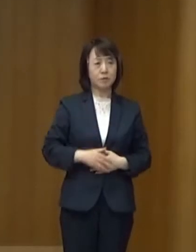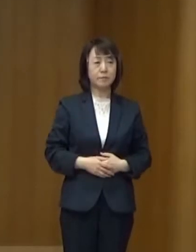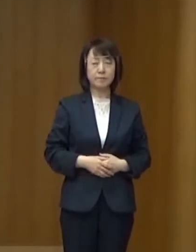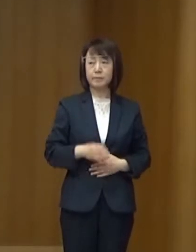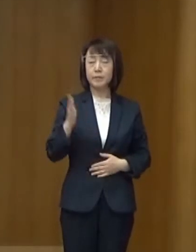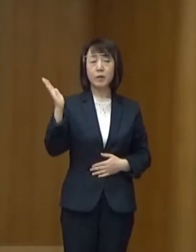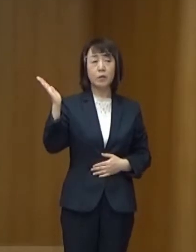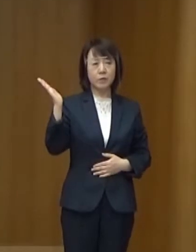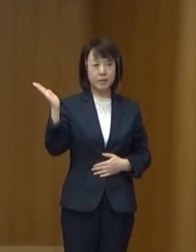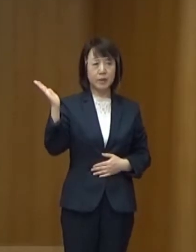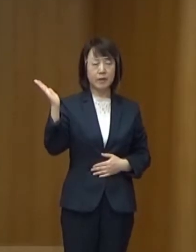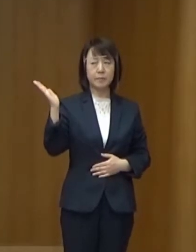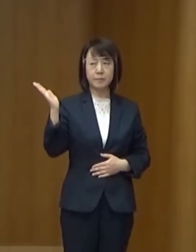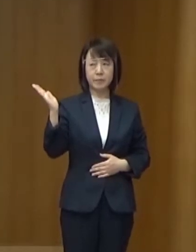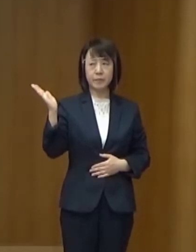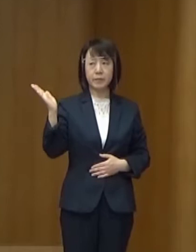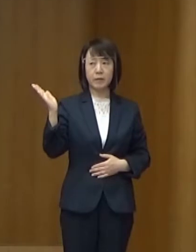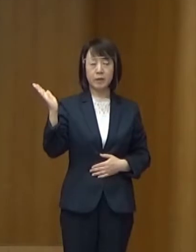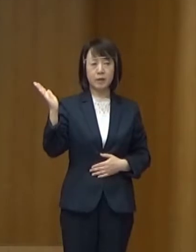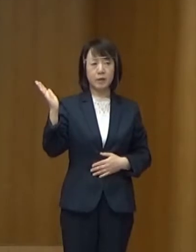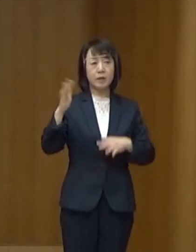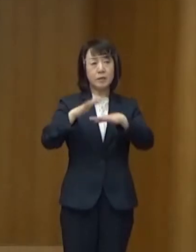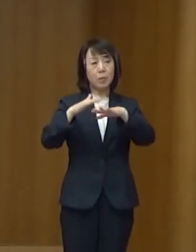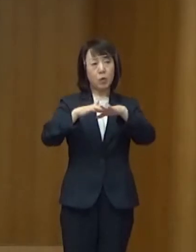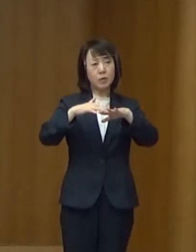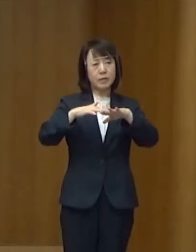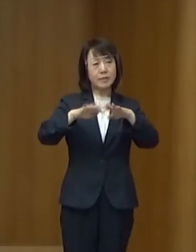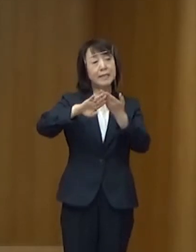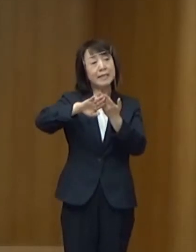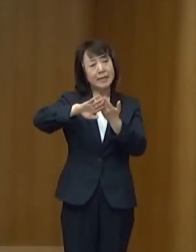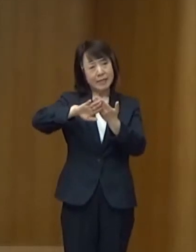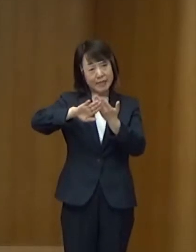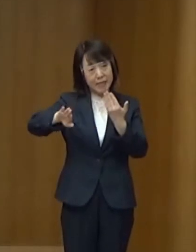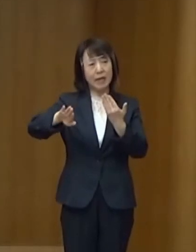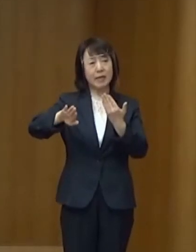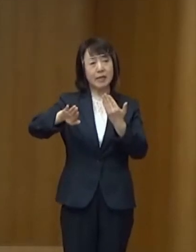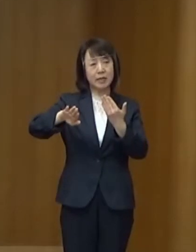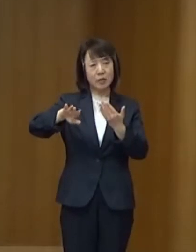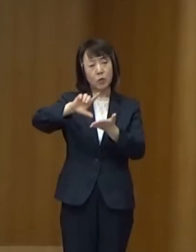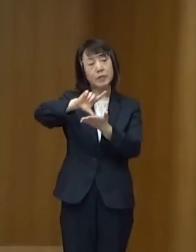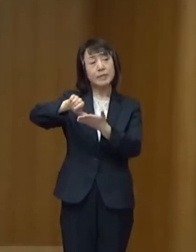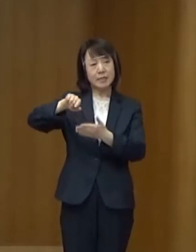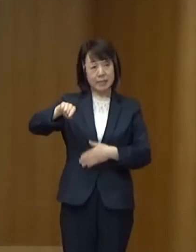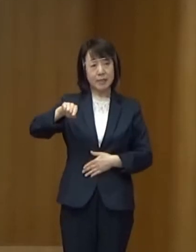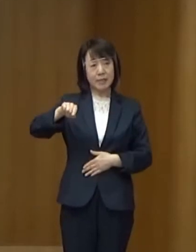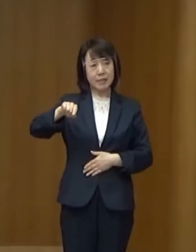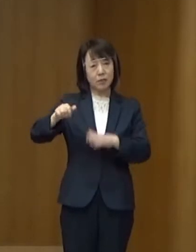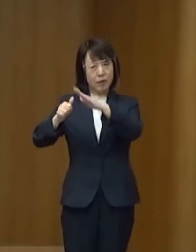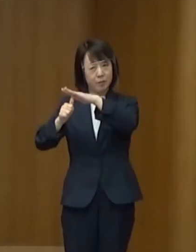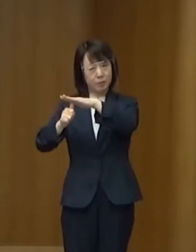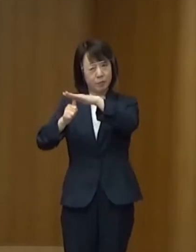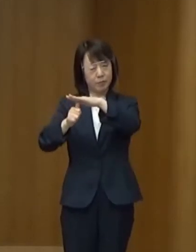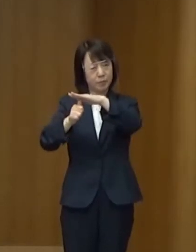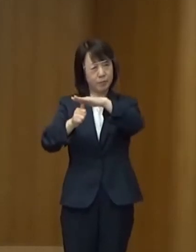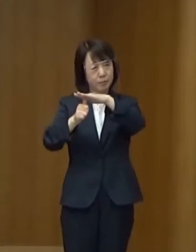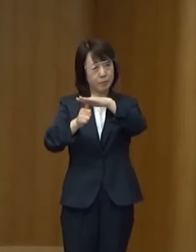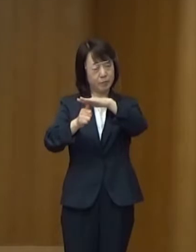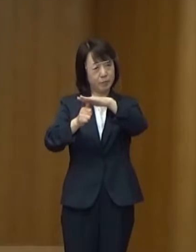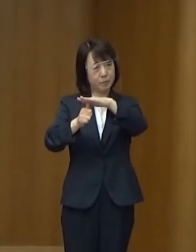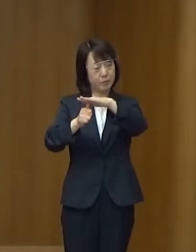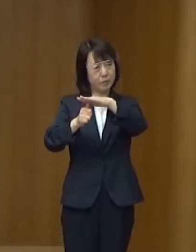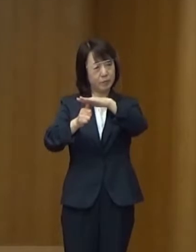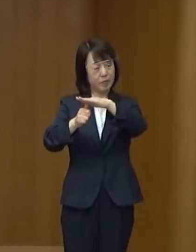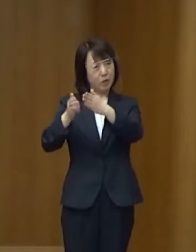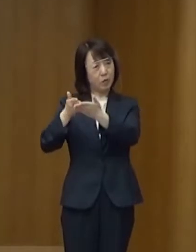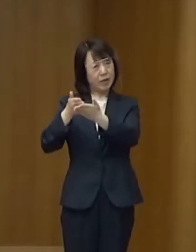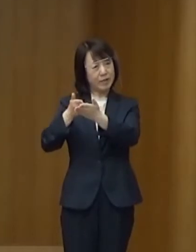ちらの北海札幌市以外の部分については抑えられているということをこの間お